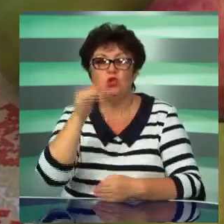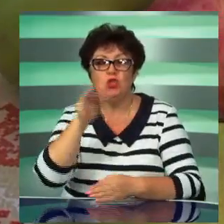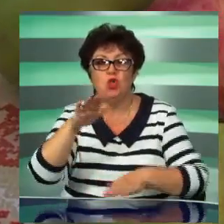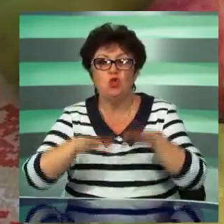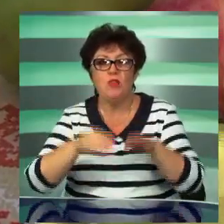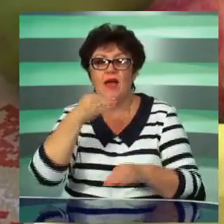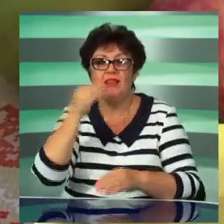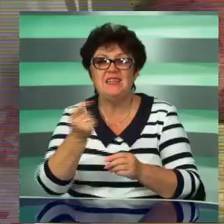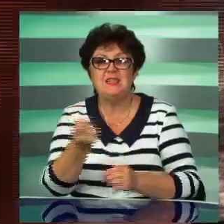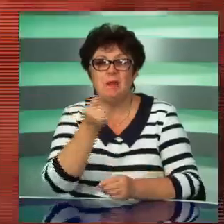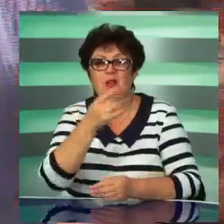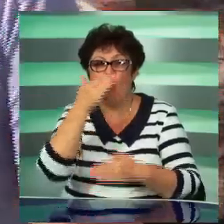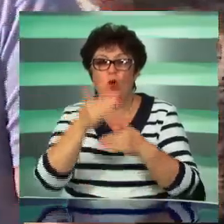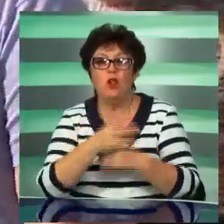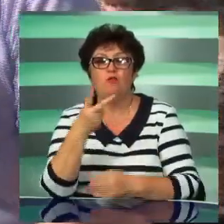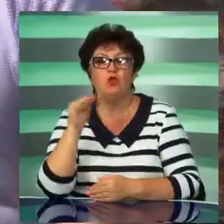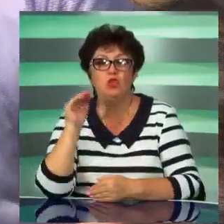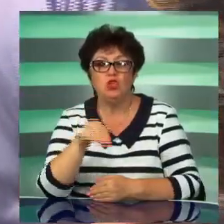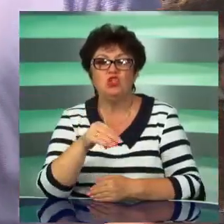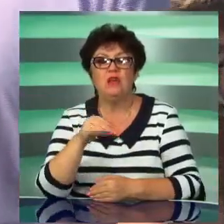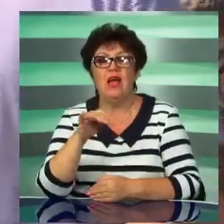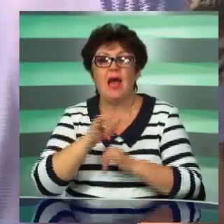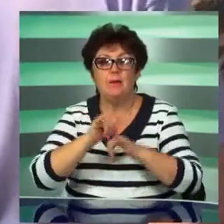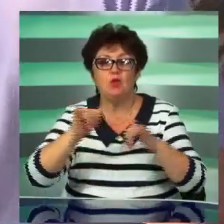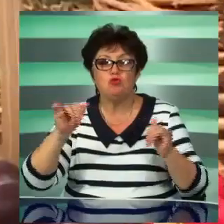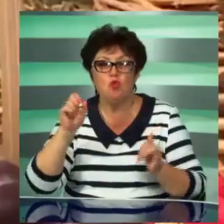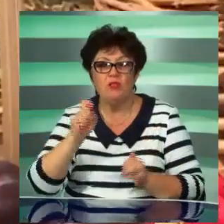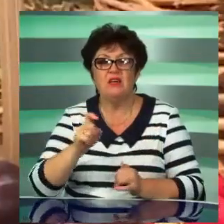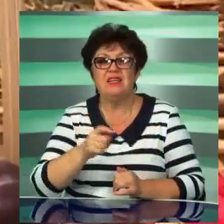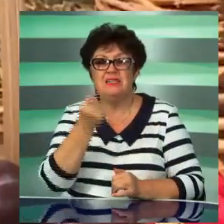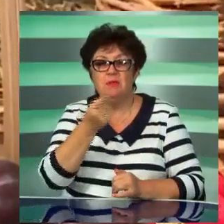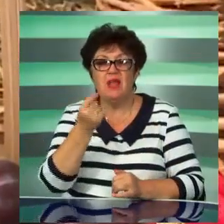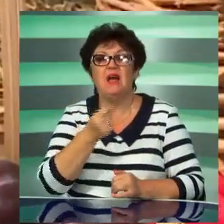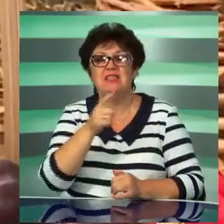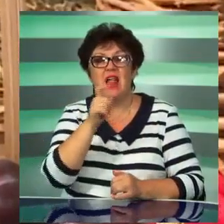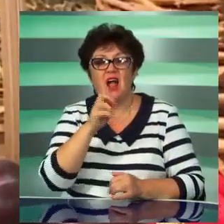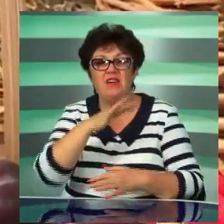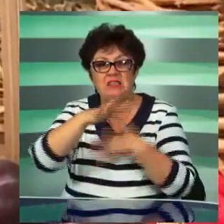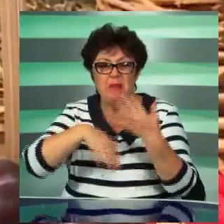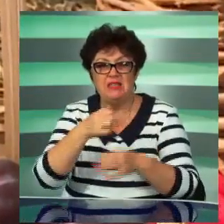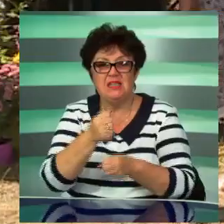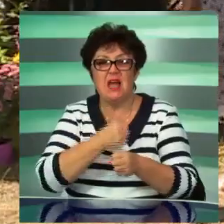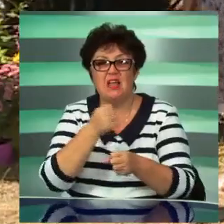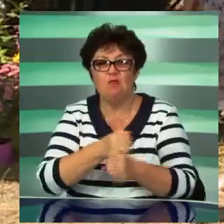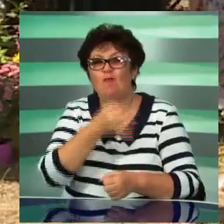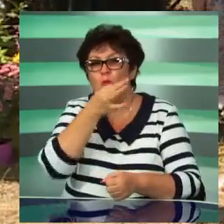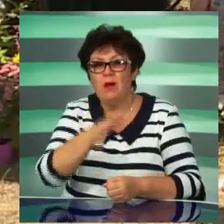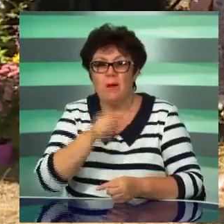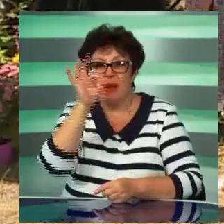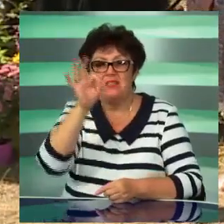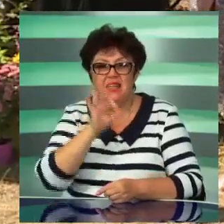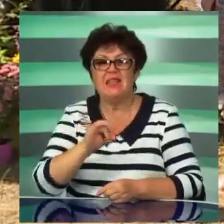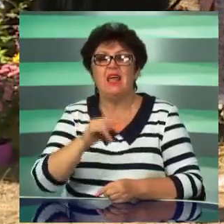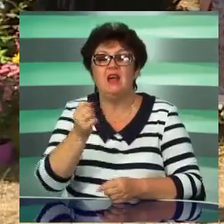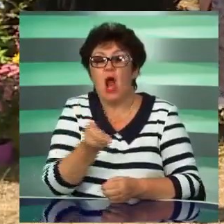тонн элитных семян и около 2000 репродукционных. Семена бобово-злаковых смесей изготавливаются в любых процентных